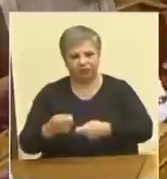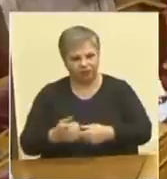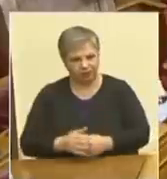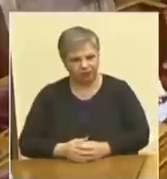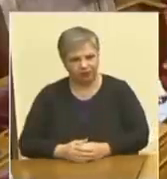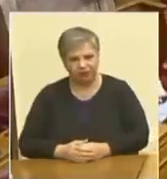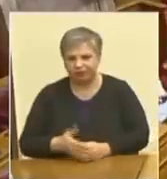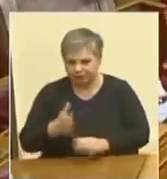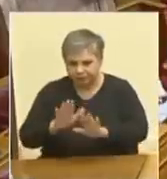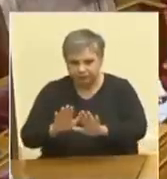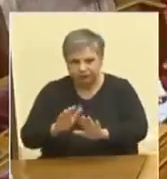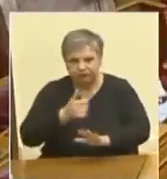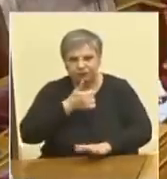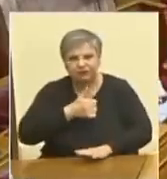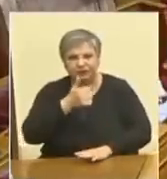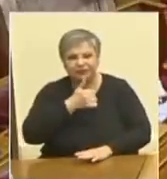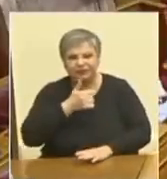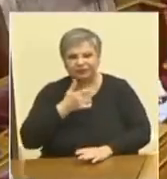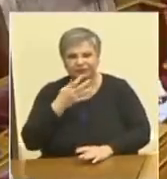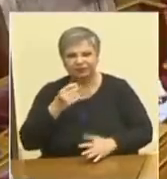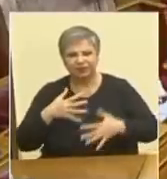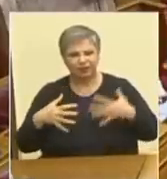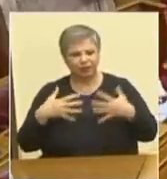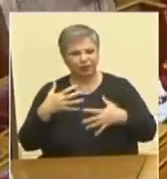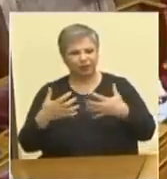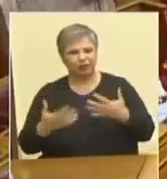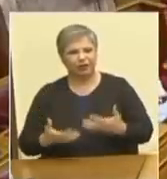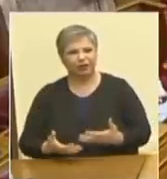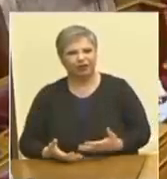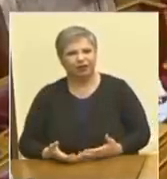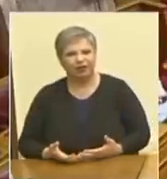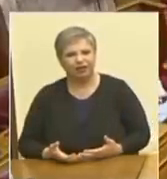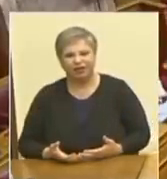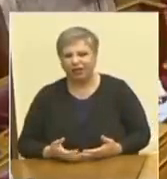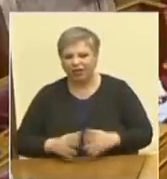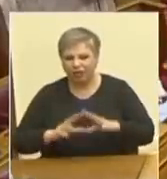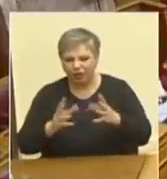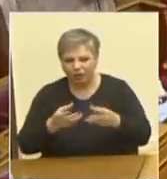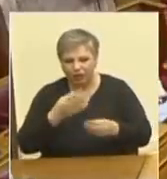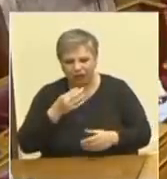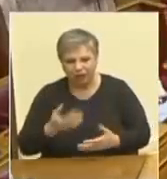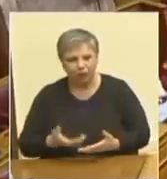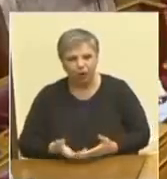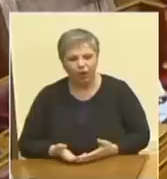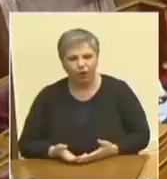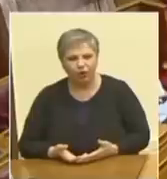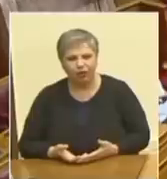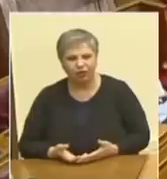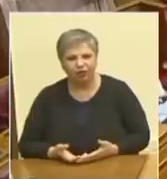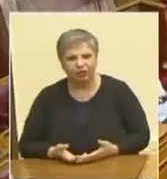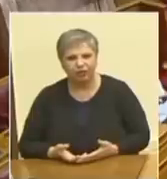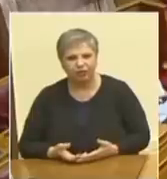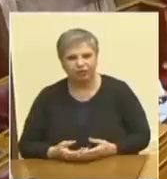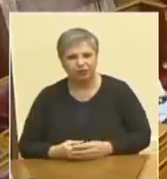Περιμένετε λίγο, κάντε λίγο υπομονή. Γιατί τέτοια νευρικότητα. Γιατί τέτοια νευρικότητα. Γιατί τέτοια